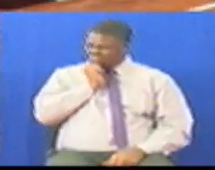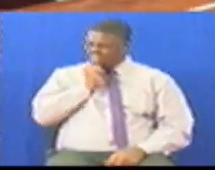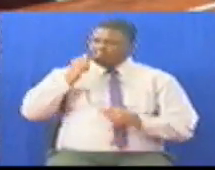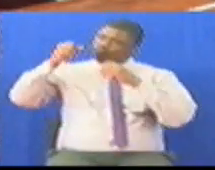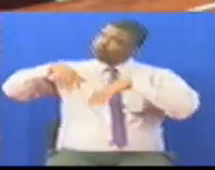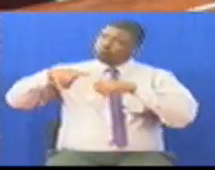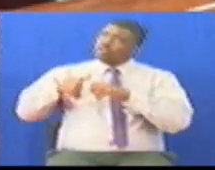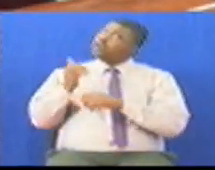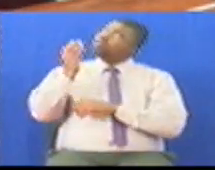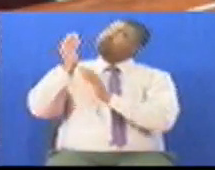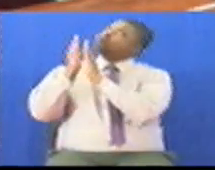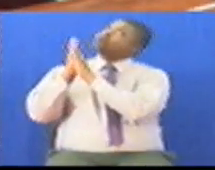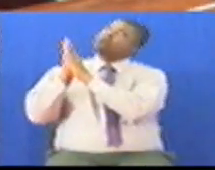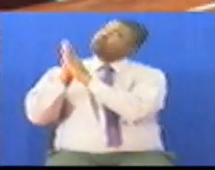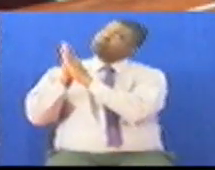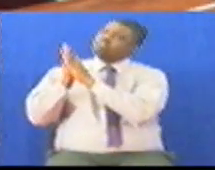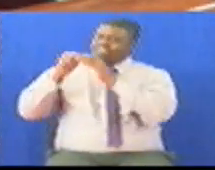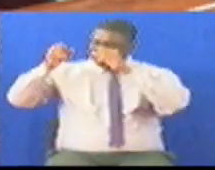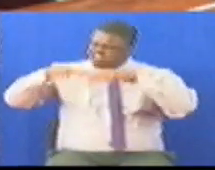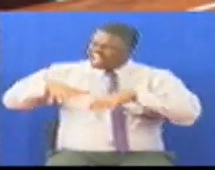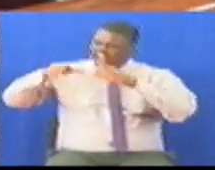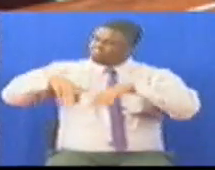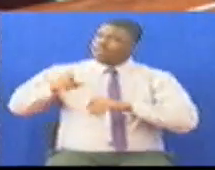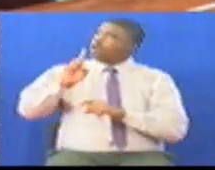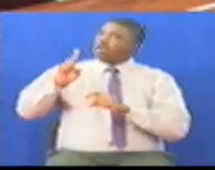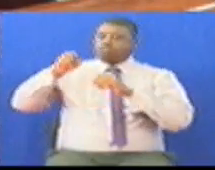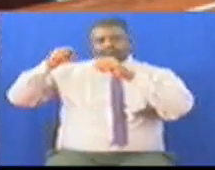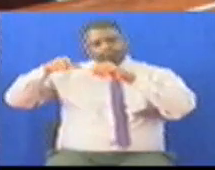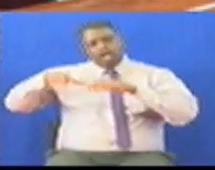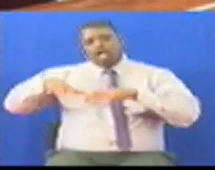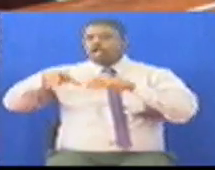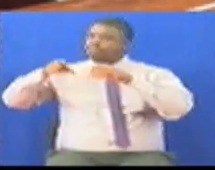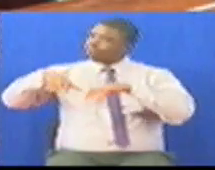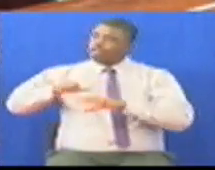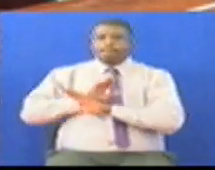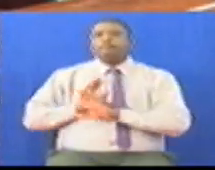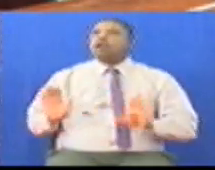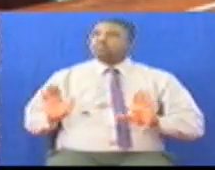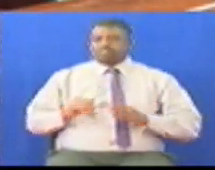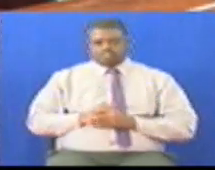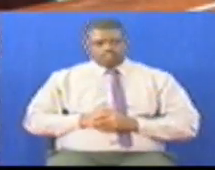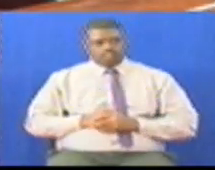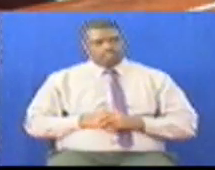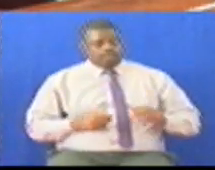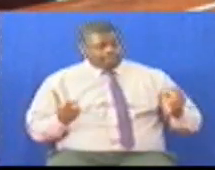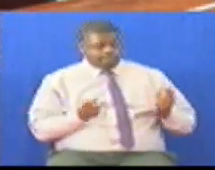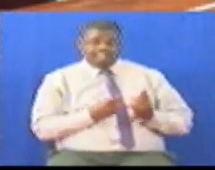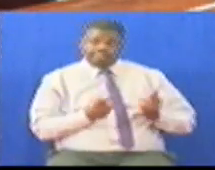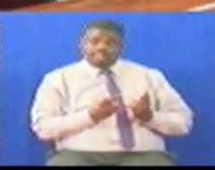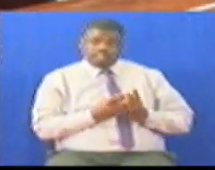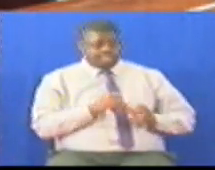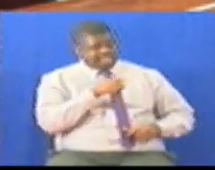kiasi za kututosha, zisiwe mvua za gharika. Hali kadhalika mvua